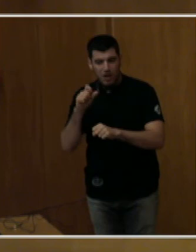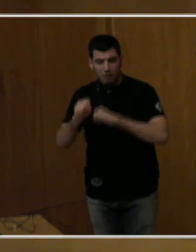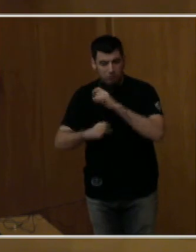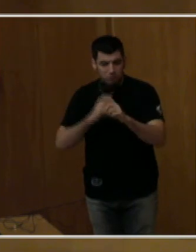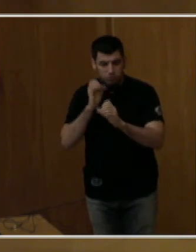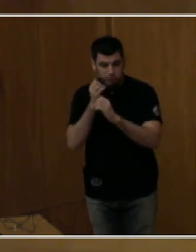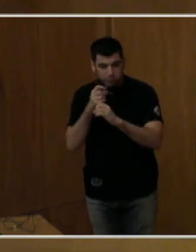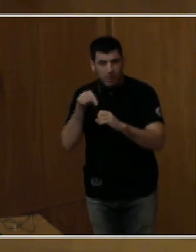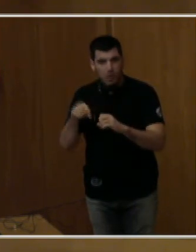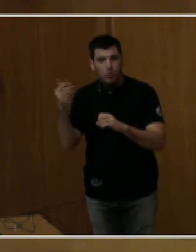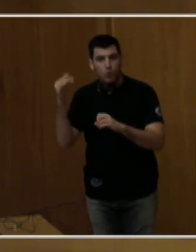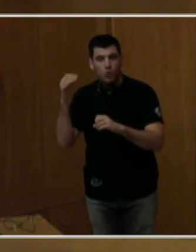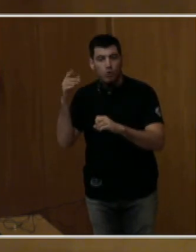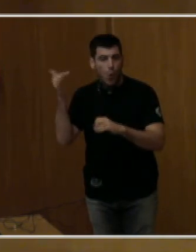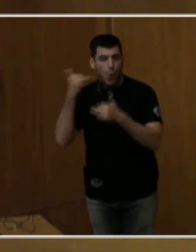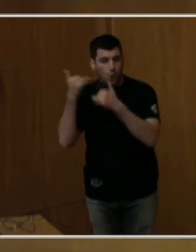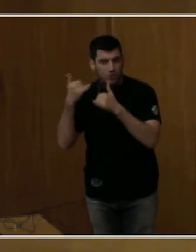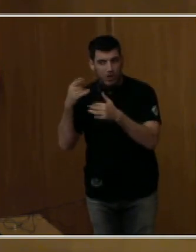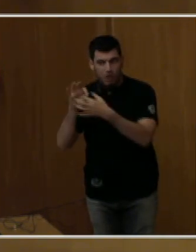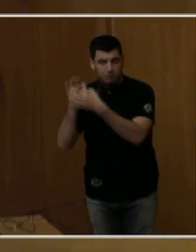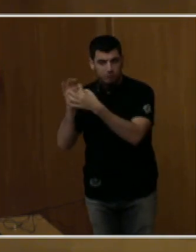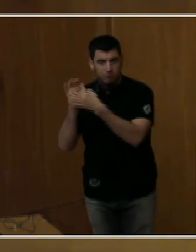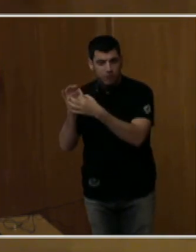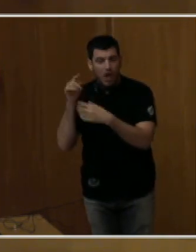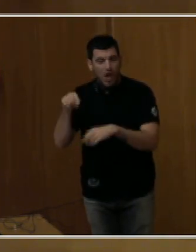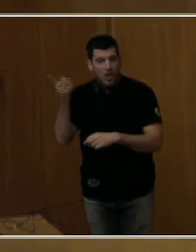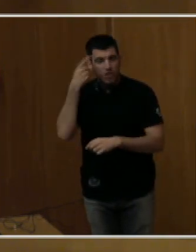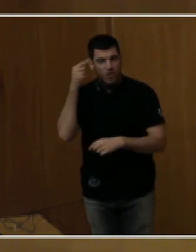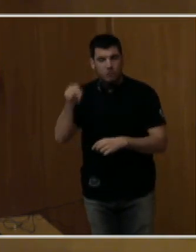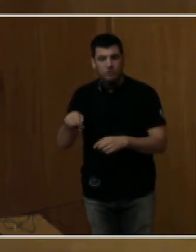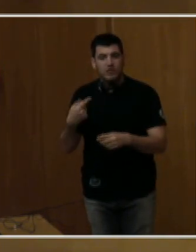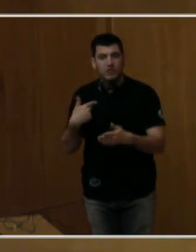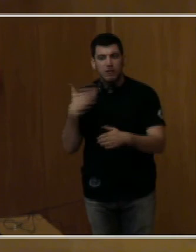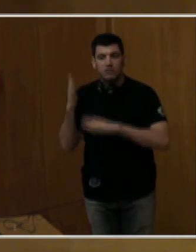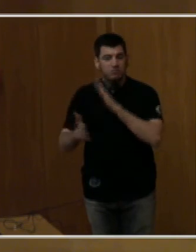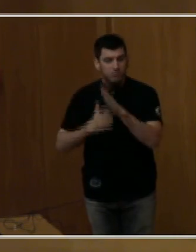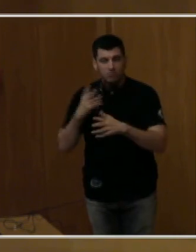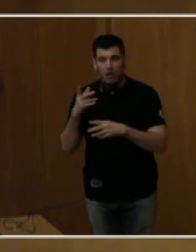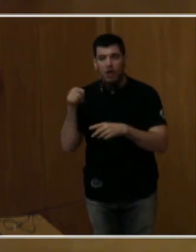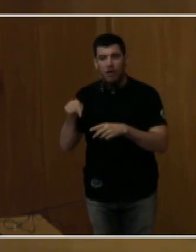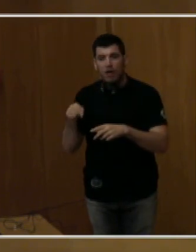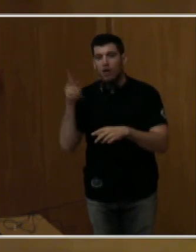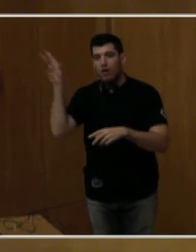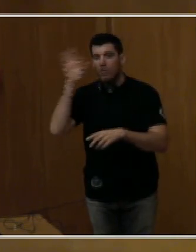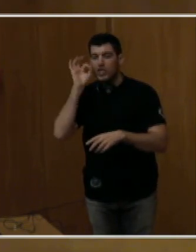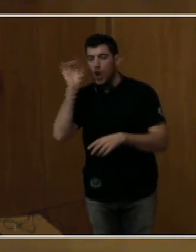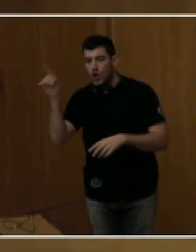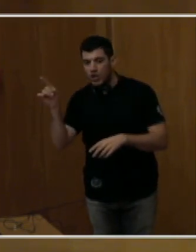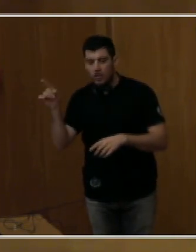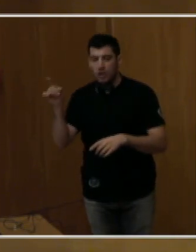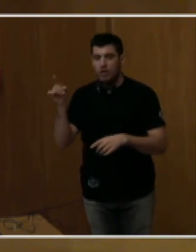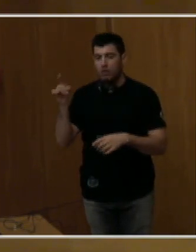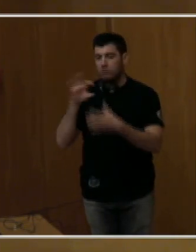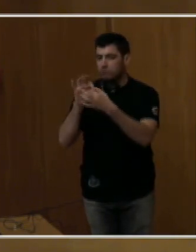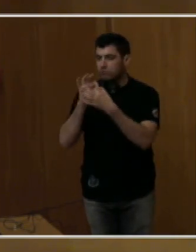με τον ΟΤΕΟ, όπως είπε η Ιωάννα. Κάποιες ιδέες είναι πράγματα που τρέχουμε μαζί με τον Νίκο στη Θεσσαλονίκη.